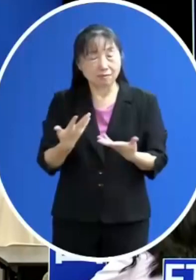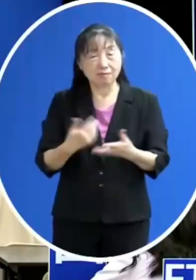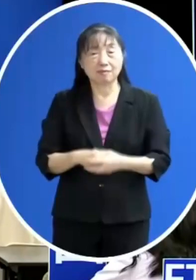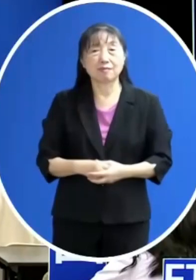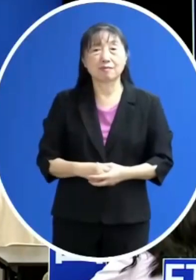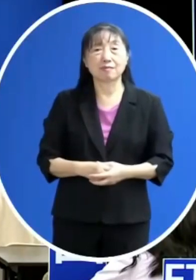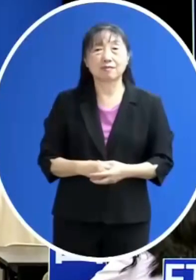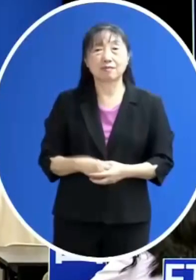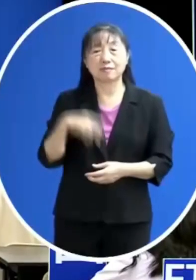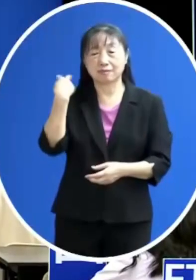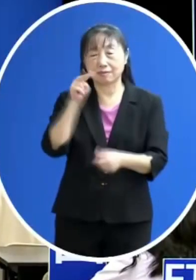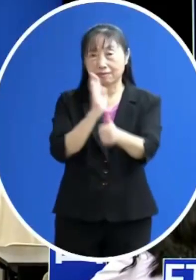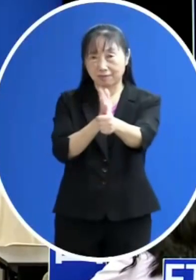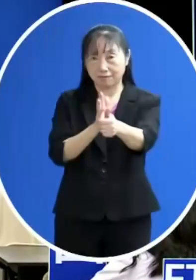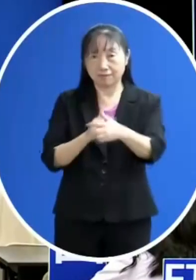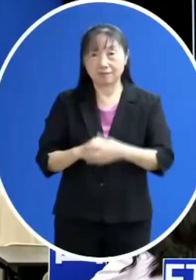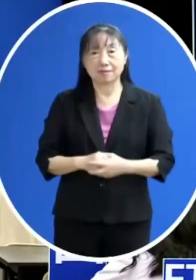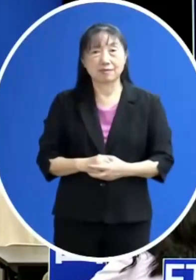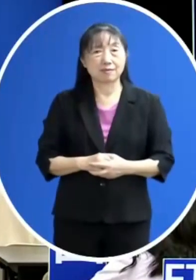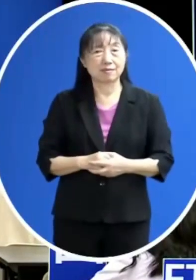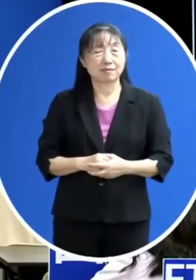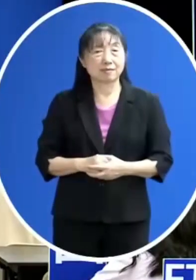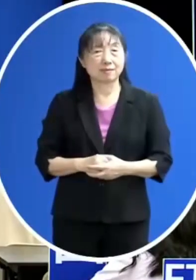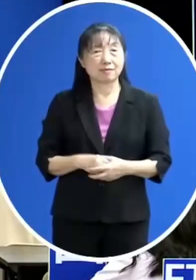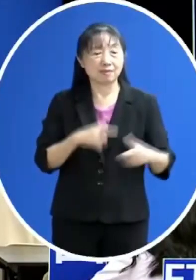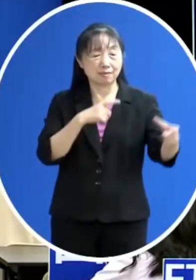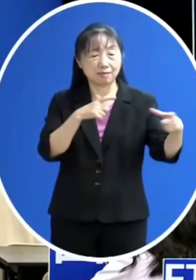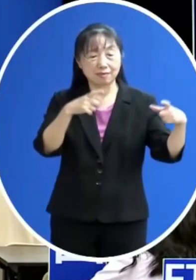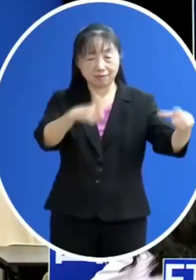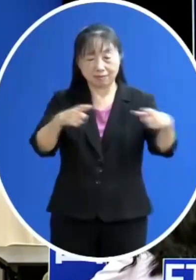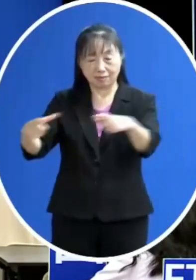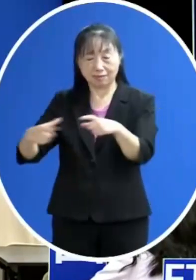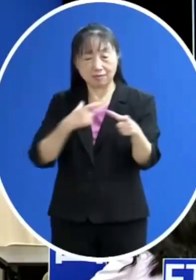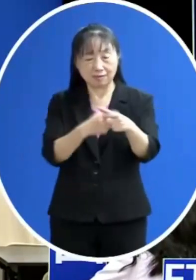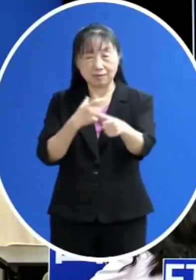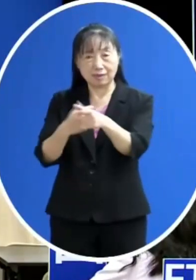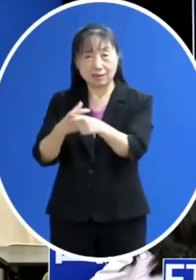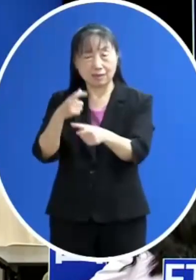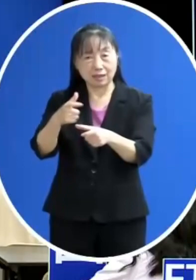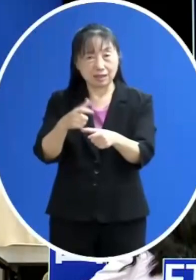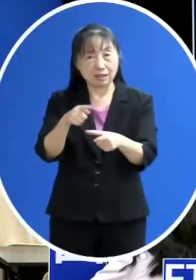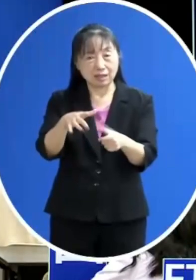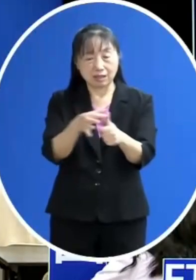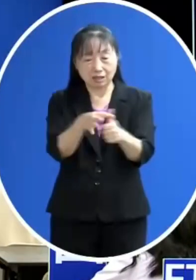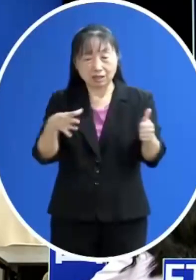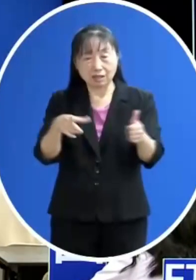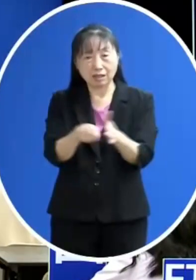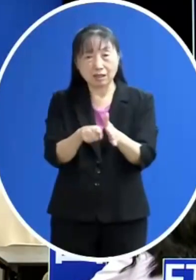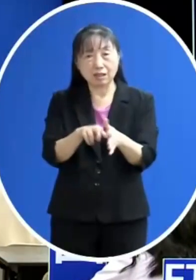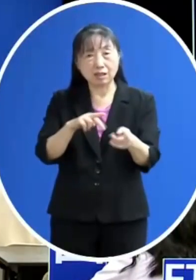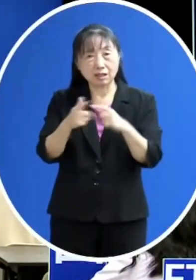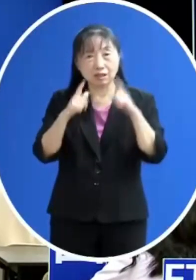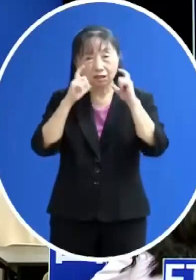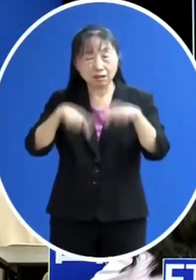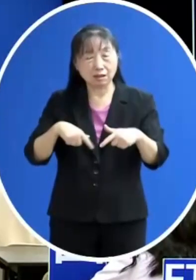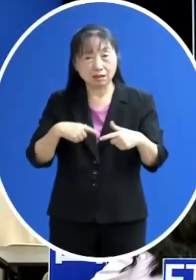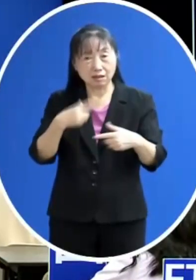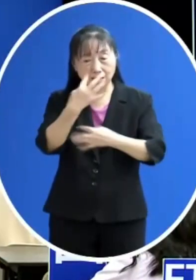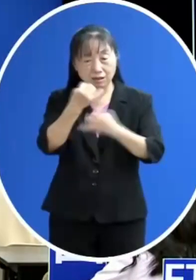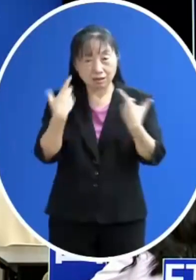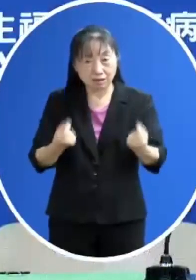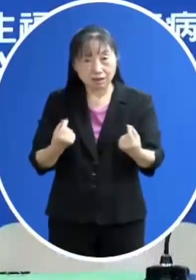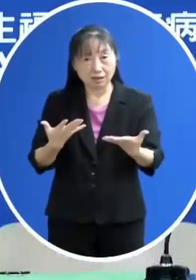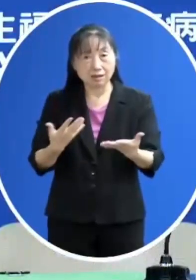布？另外也是想问一下，就是烛桌敬酒的禁令松绑时间点的评估，那到底会不会跟口罩同步松绑？谢